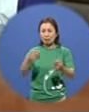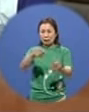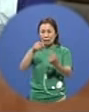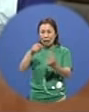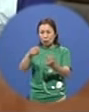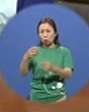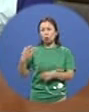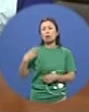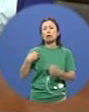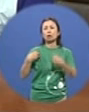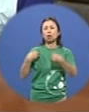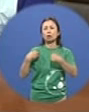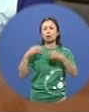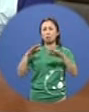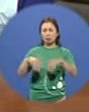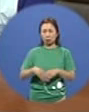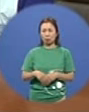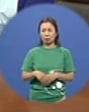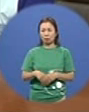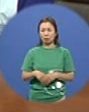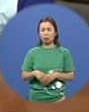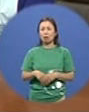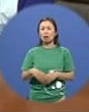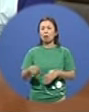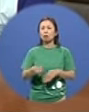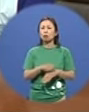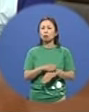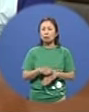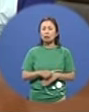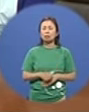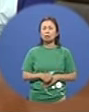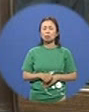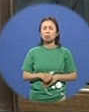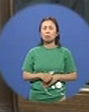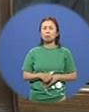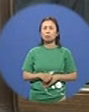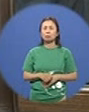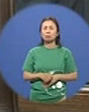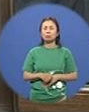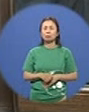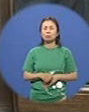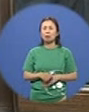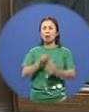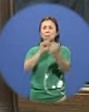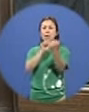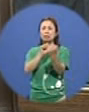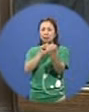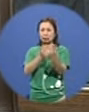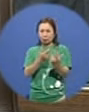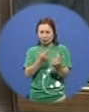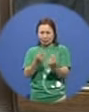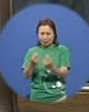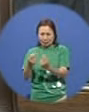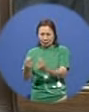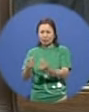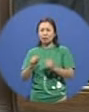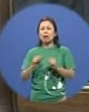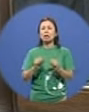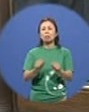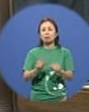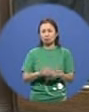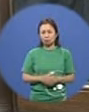でま特にあの上級職の場合こうあの面接を密接にあるんですね